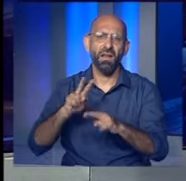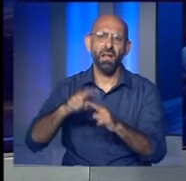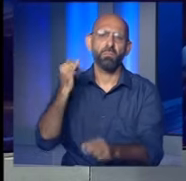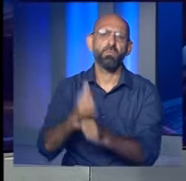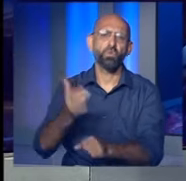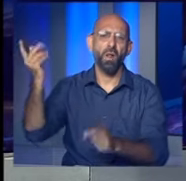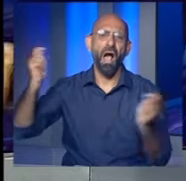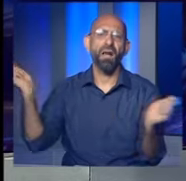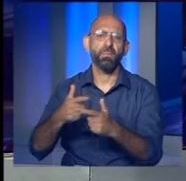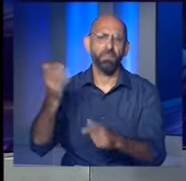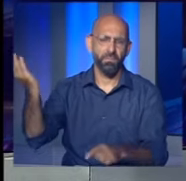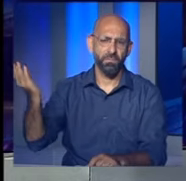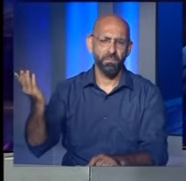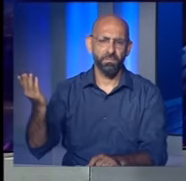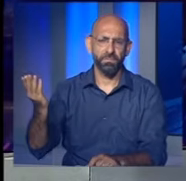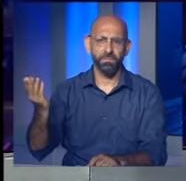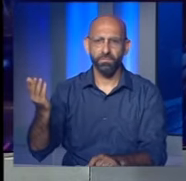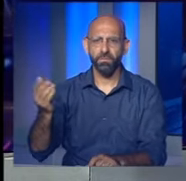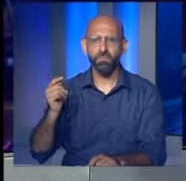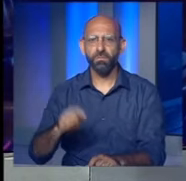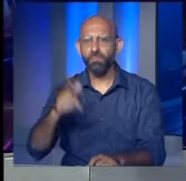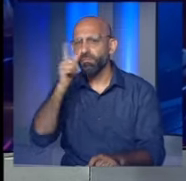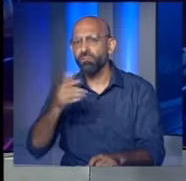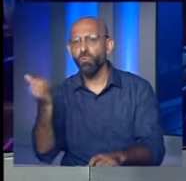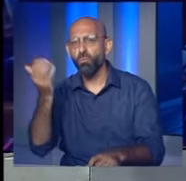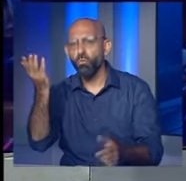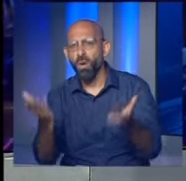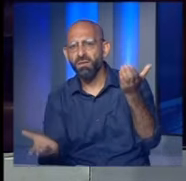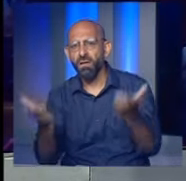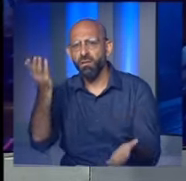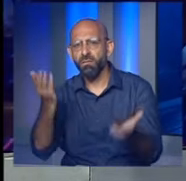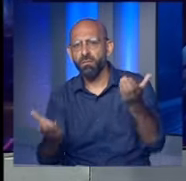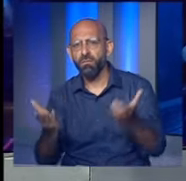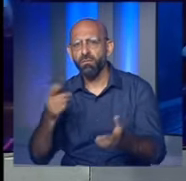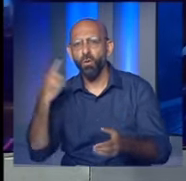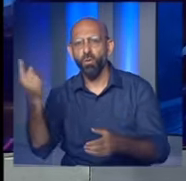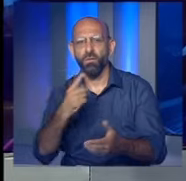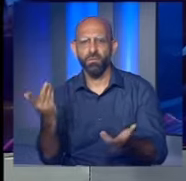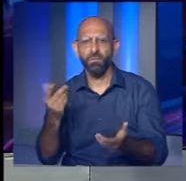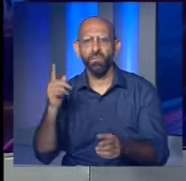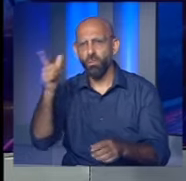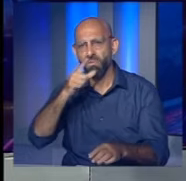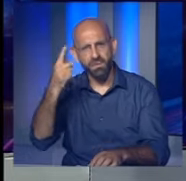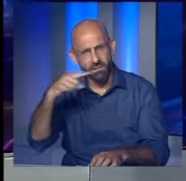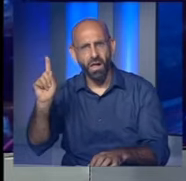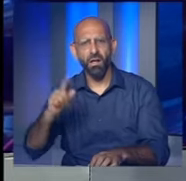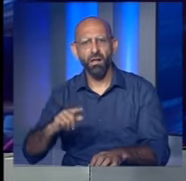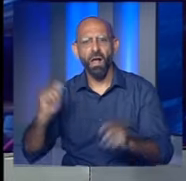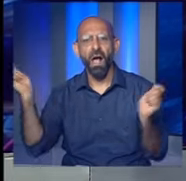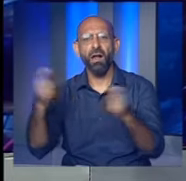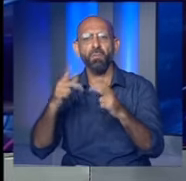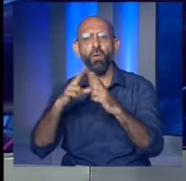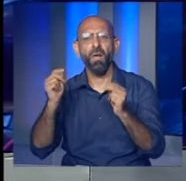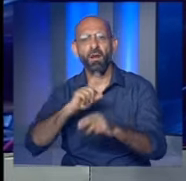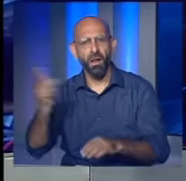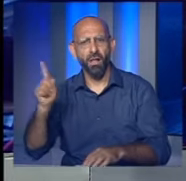السؤال نفسه حول حصول الحرب مؤكدا اننا ضد اي سياسه تاتي بالحرب وفي عبارات متوازنه ومنتقد في شكل دقيق